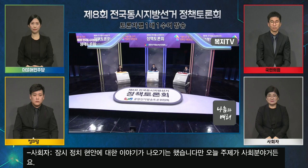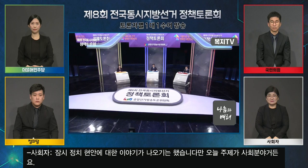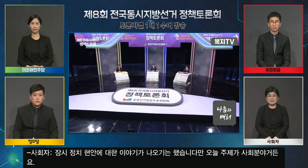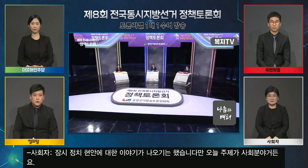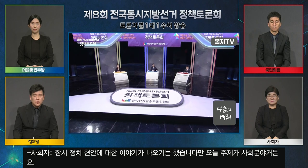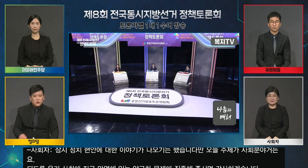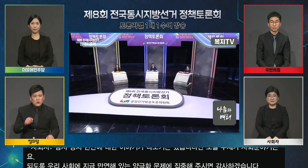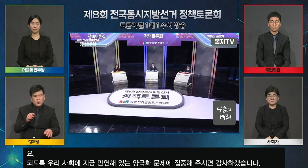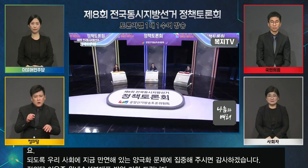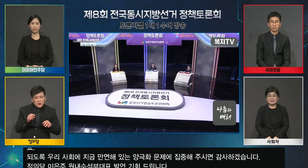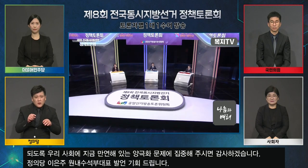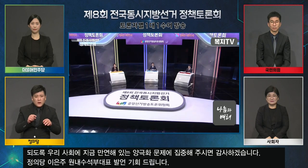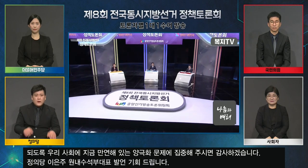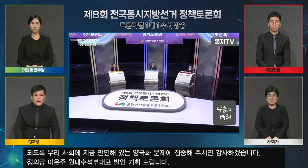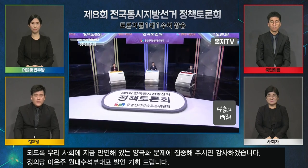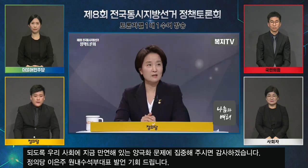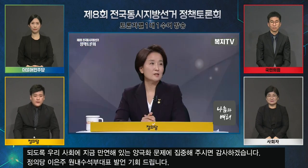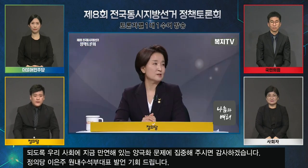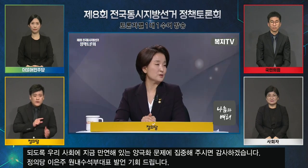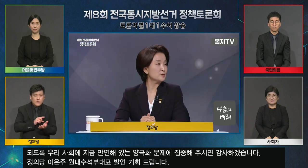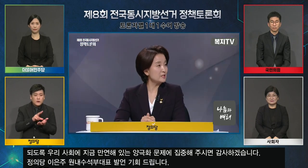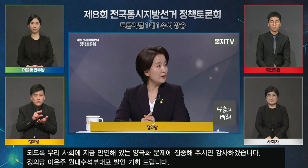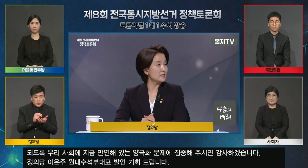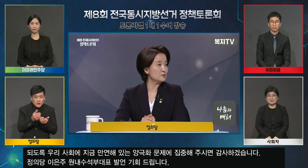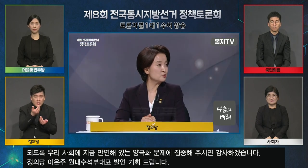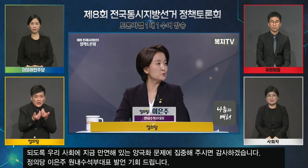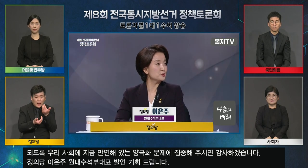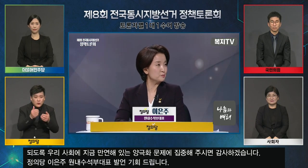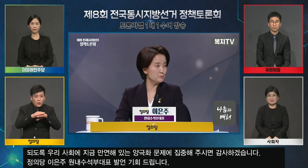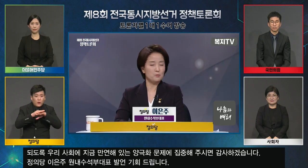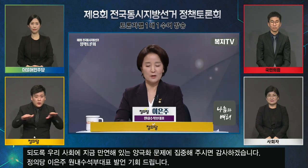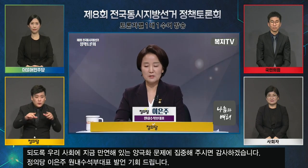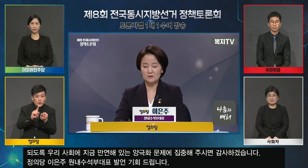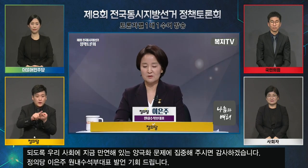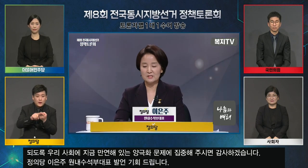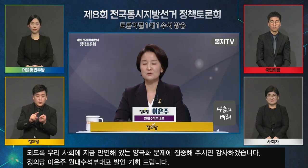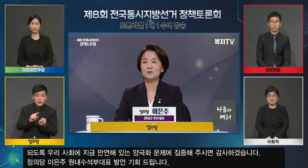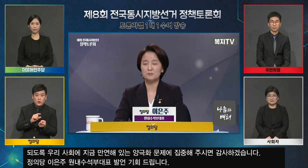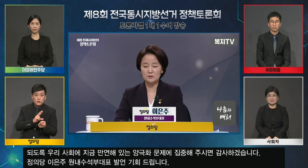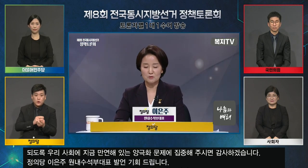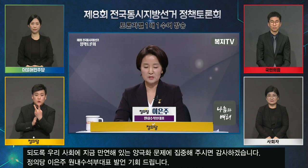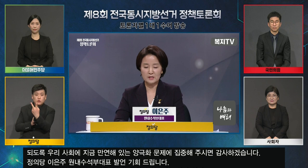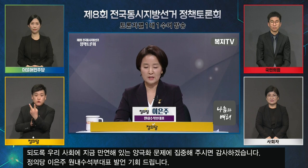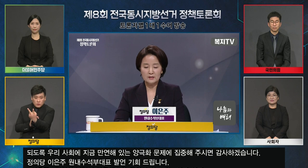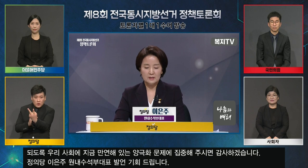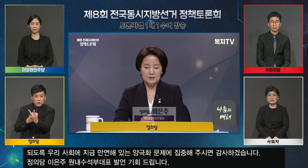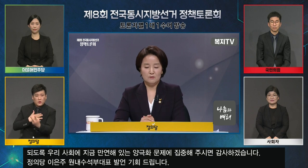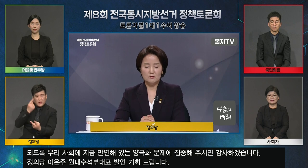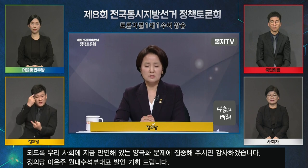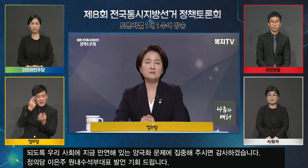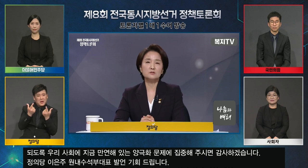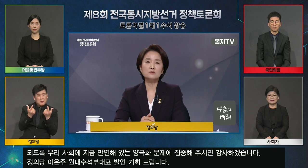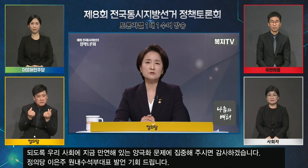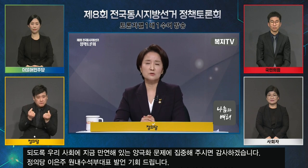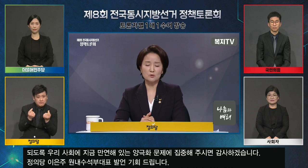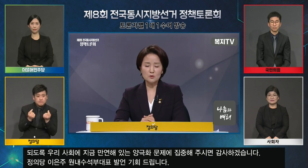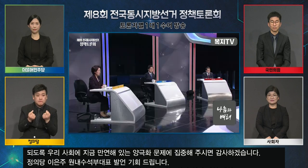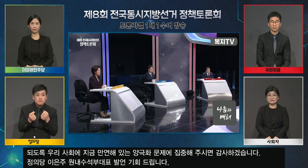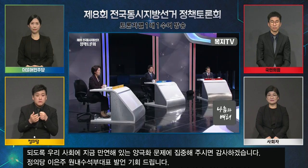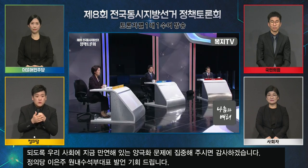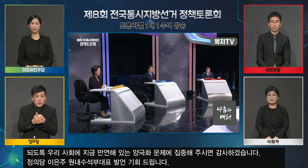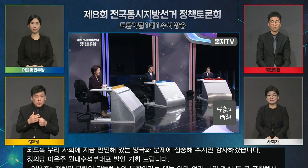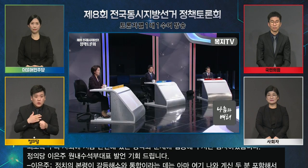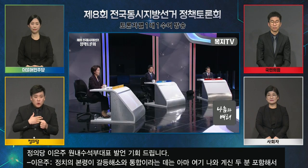갈등 해소와 통합이라는 데는 아마 여기 나와 계신 두 분 포함해서 이견이 없을 겁니다. 그래서 저는